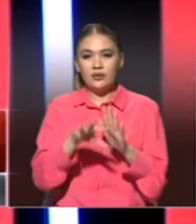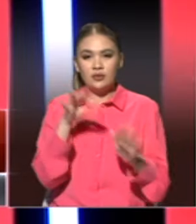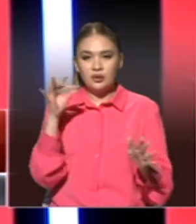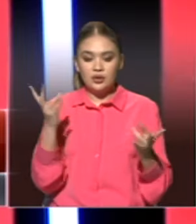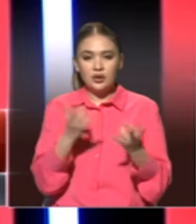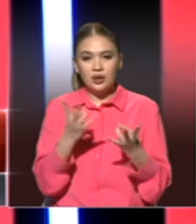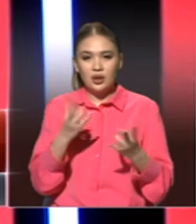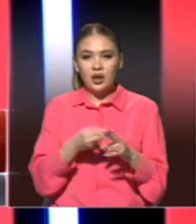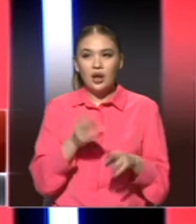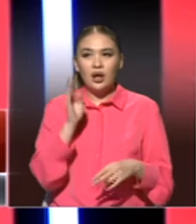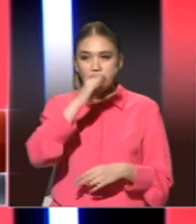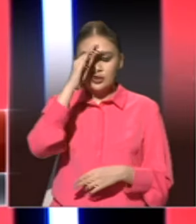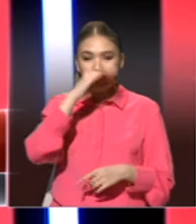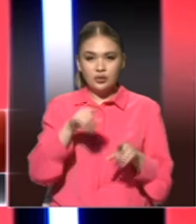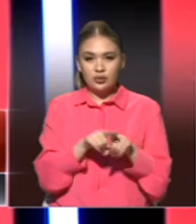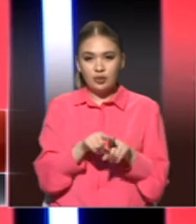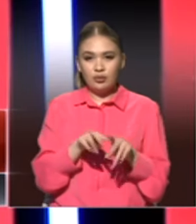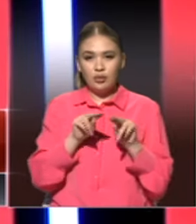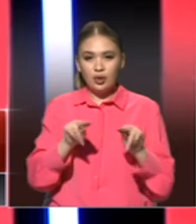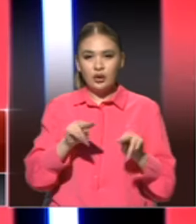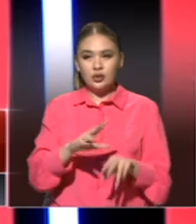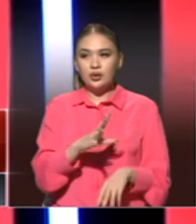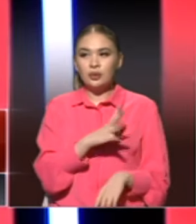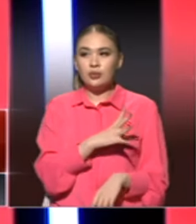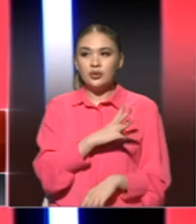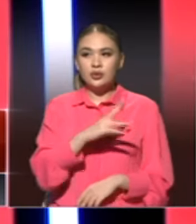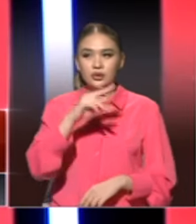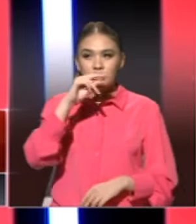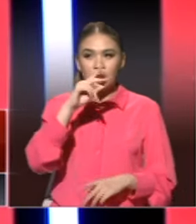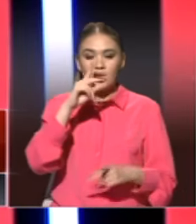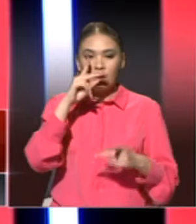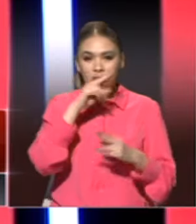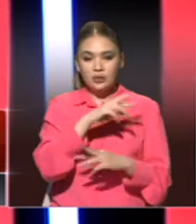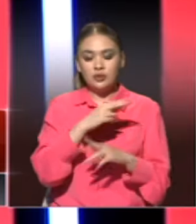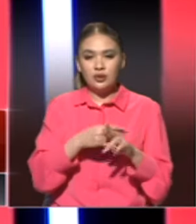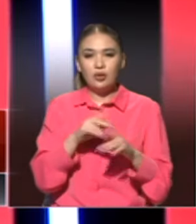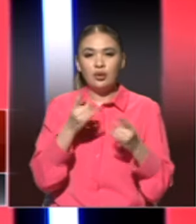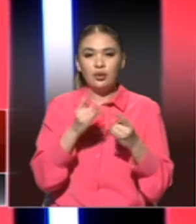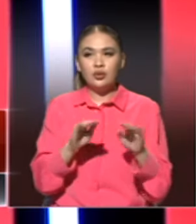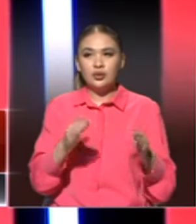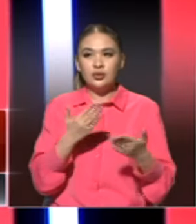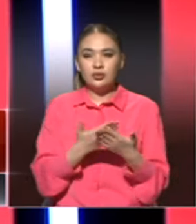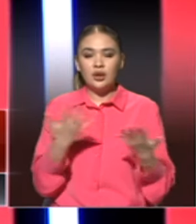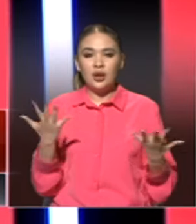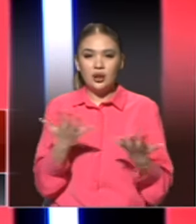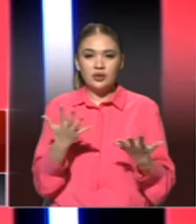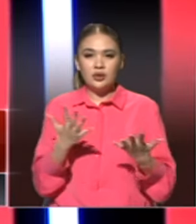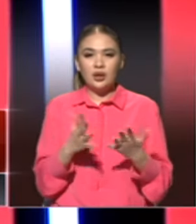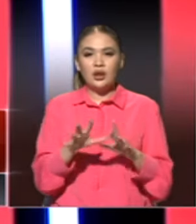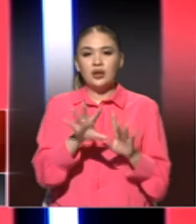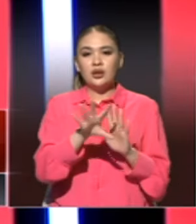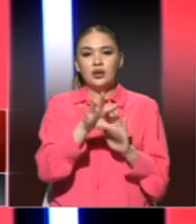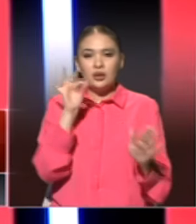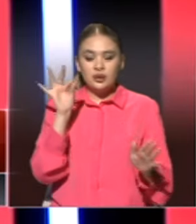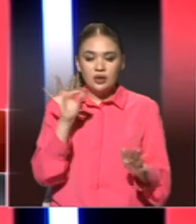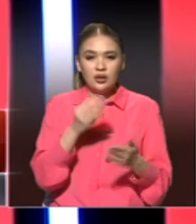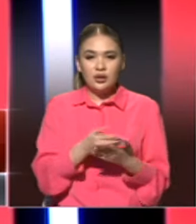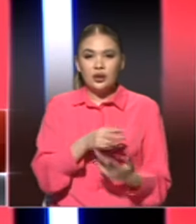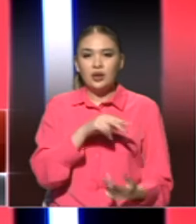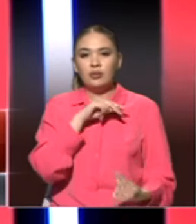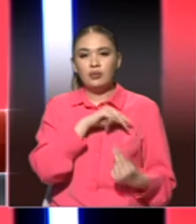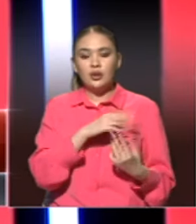тіпті ата-ана түгіл, мұғалімнің өзі кей жағдайда қателесіп қалып жатады. Мысалға, оқушы қандай мамандықтың нарыққа қажет екенін, немесе еңбек нарығында